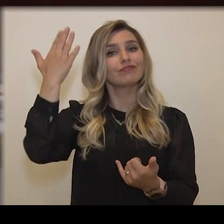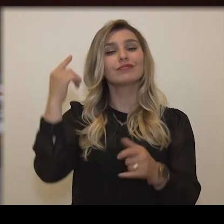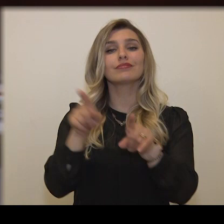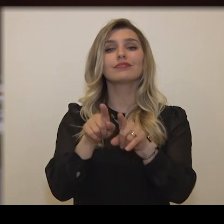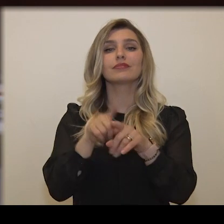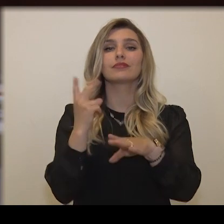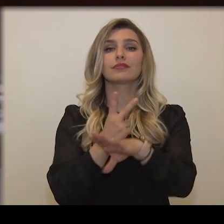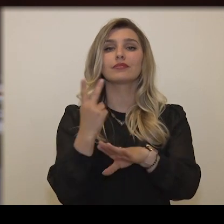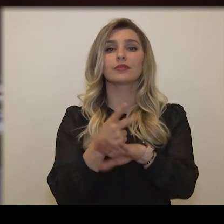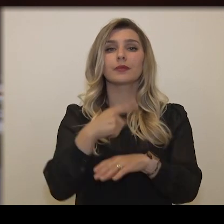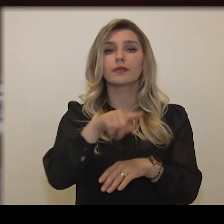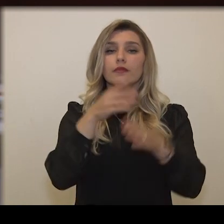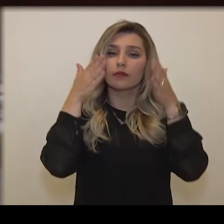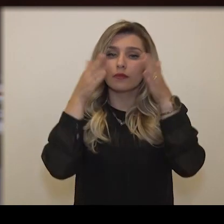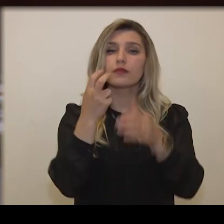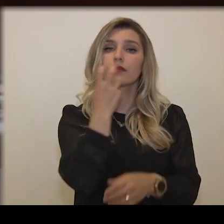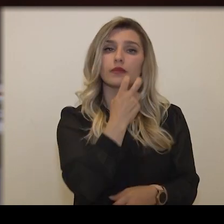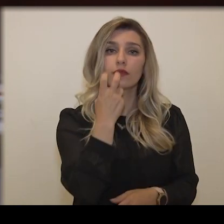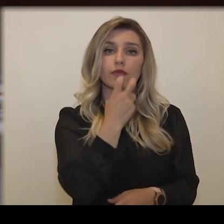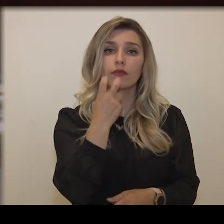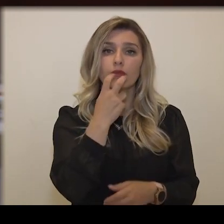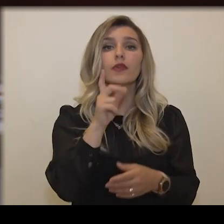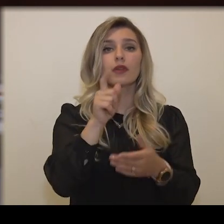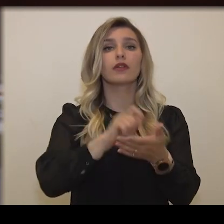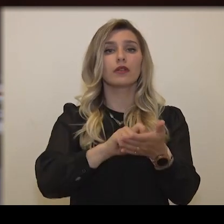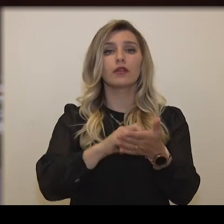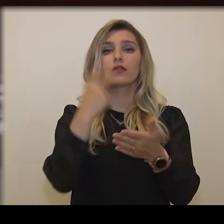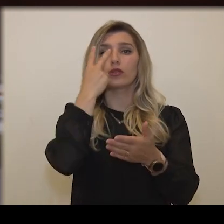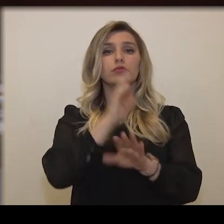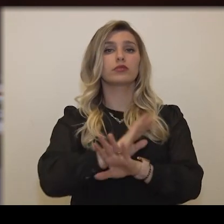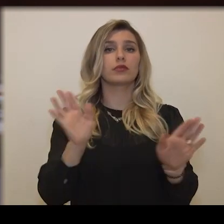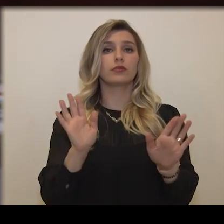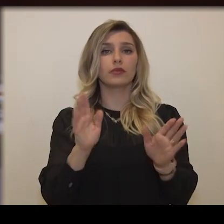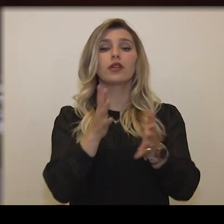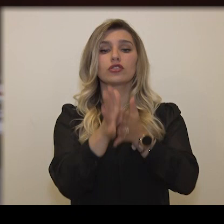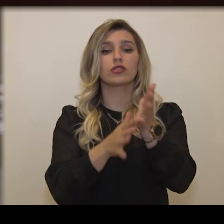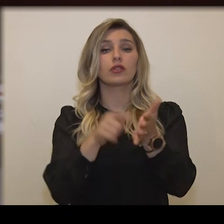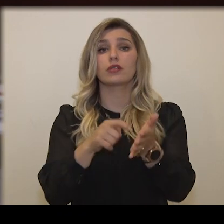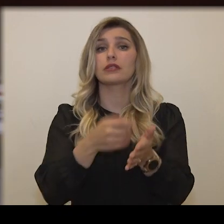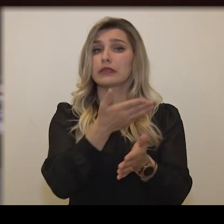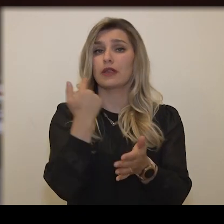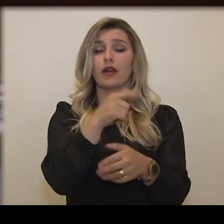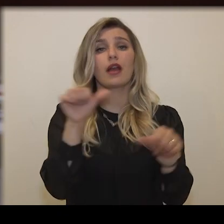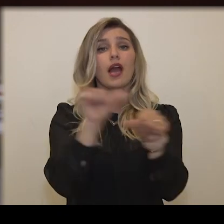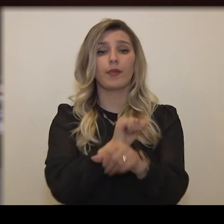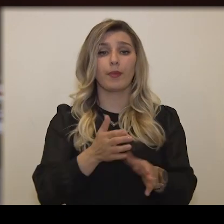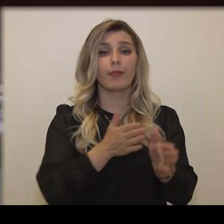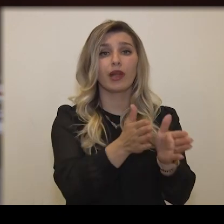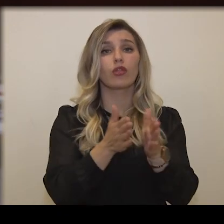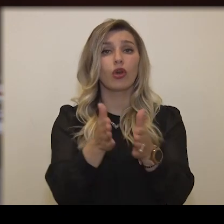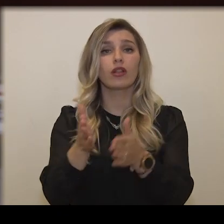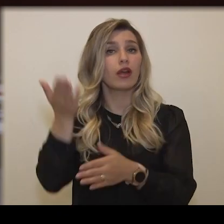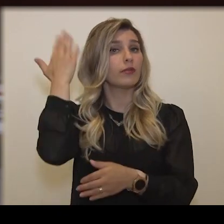që thash më herët që ti duhesh me fol, me shkru edhe nxënësit kupton i shurdhër. Pra ka qenë çështje e cila është trashëguar prej